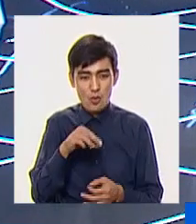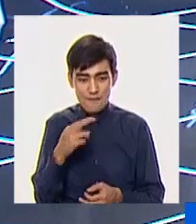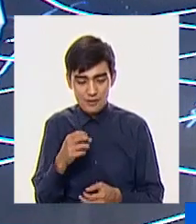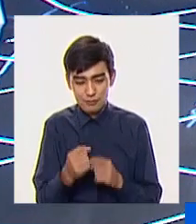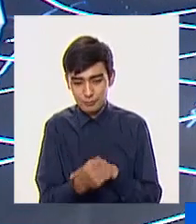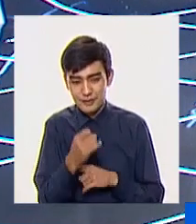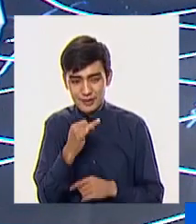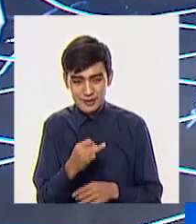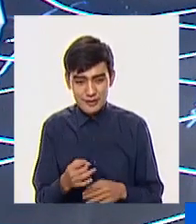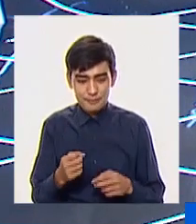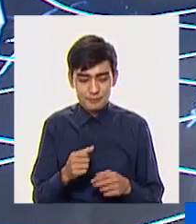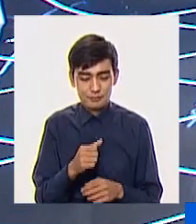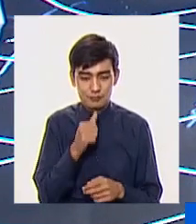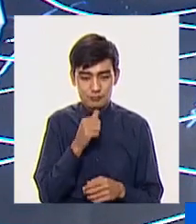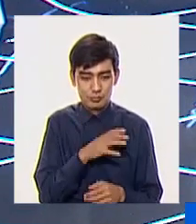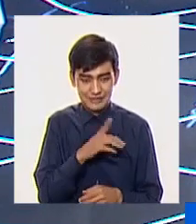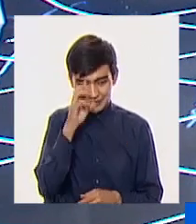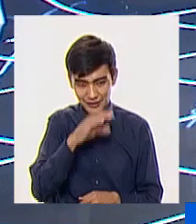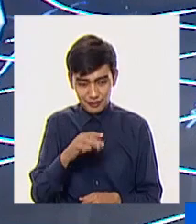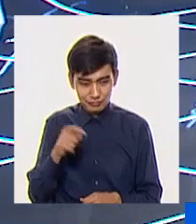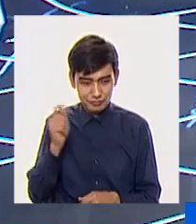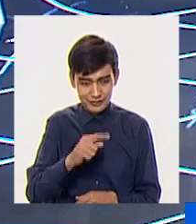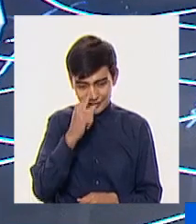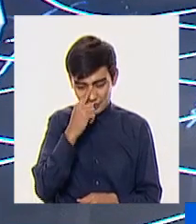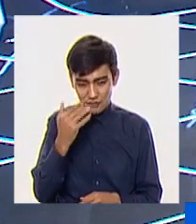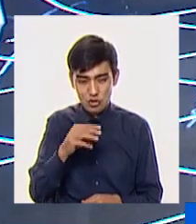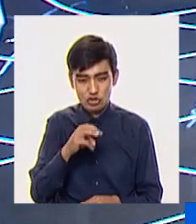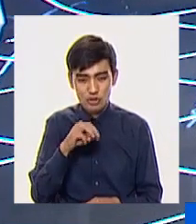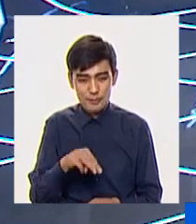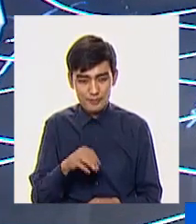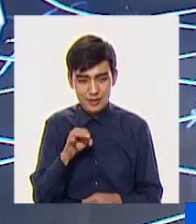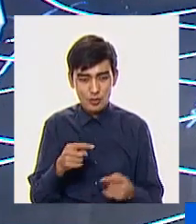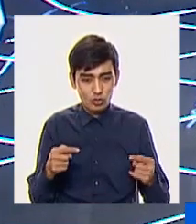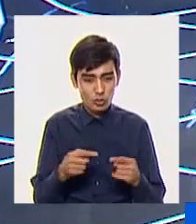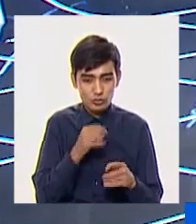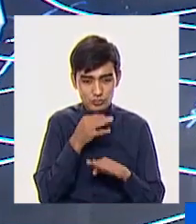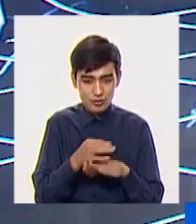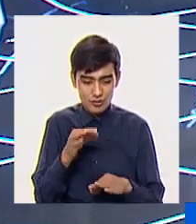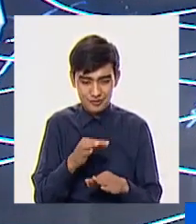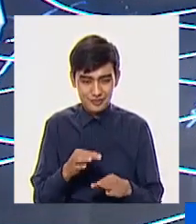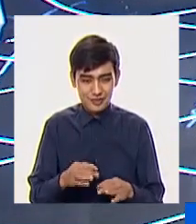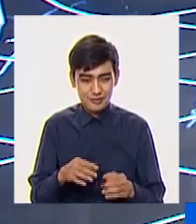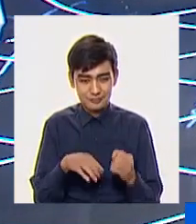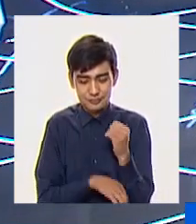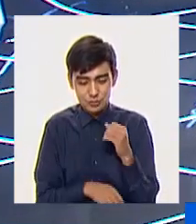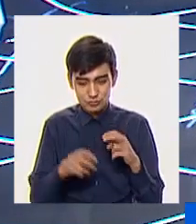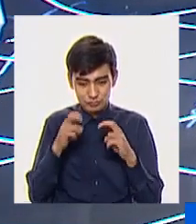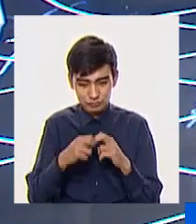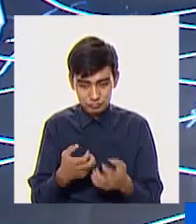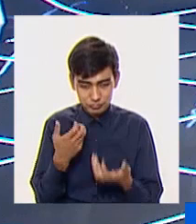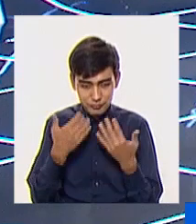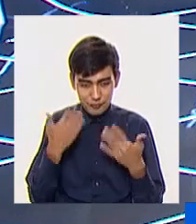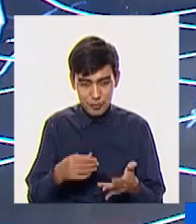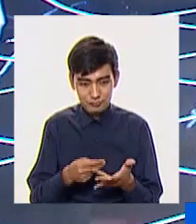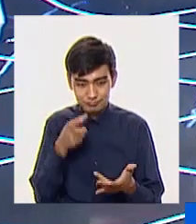пришли к предварительному выводу, что в страну пришел индийский штамм. Точные данные обещают сообщить по итогам исследований ДНК